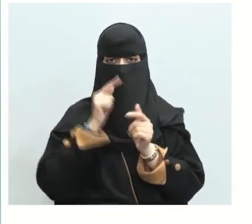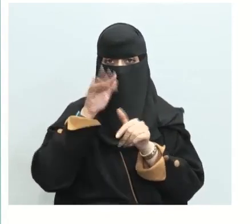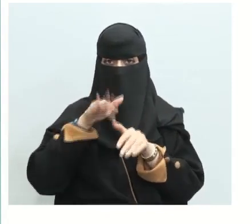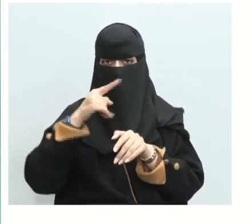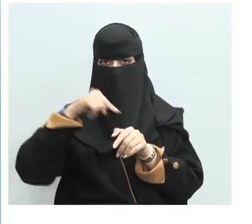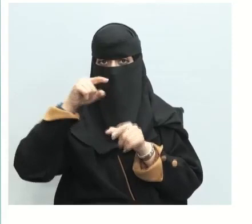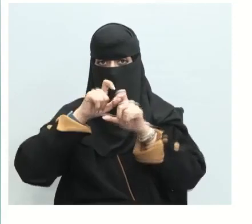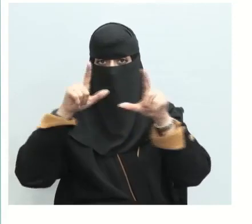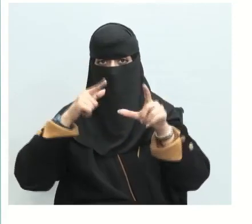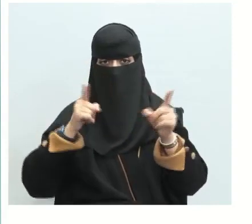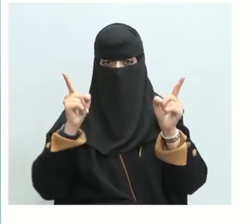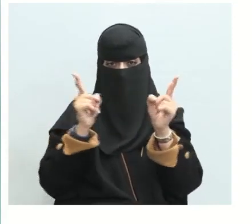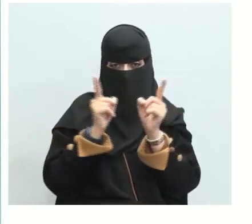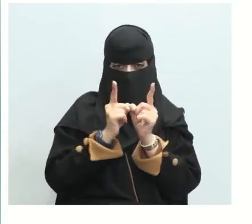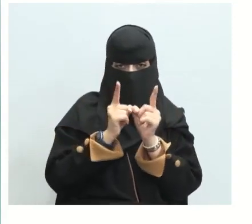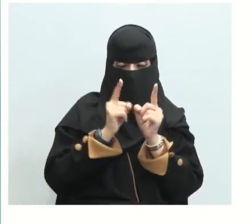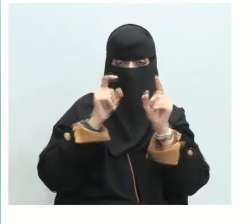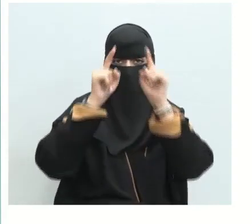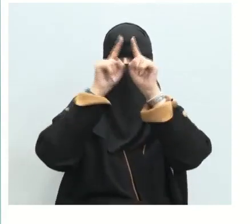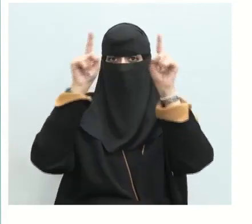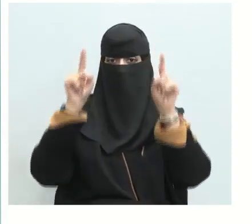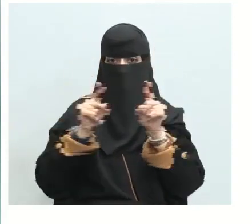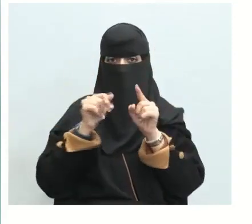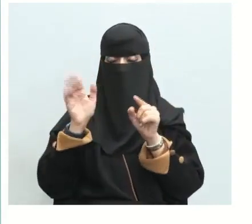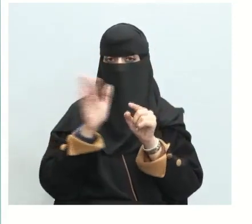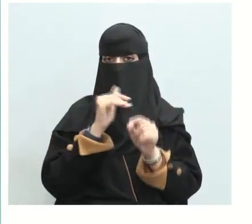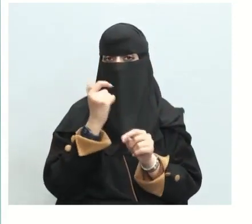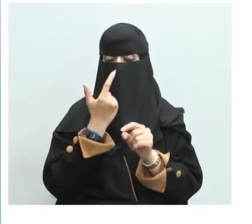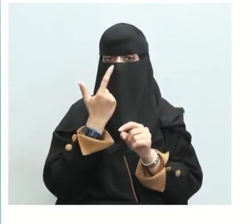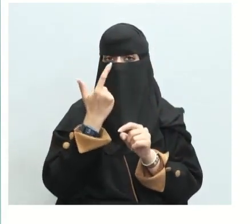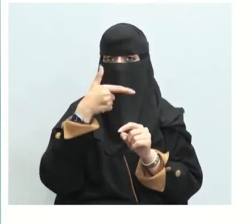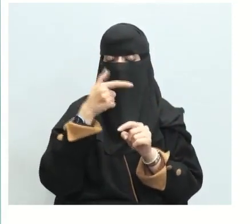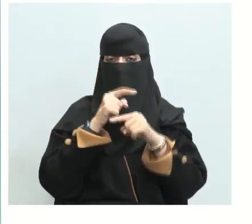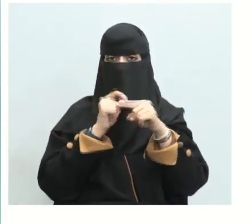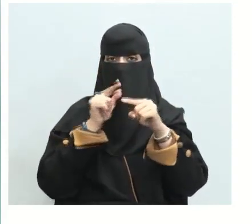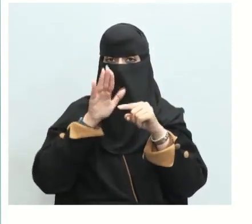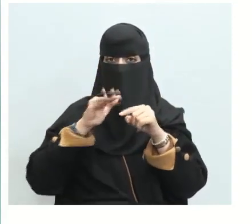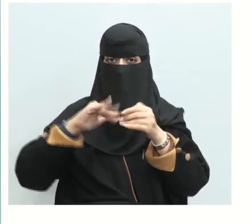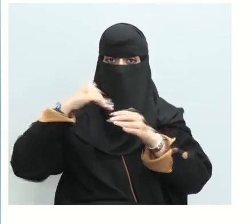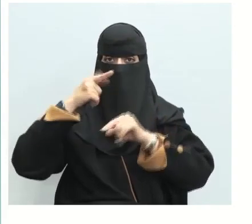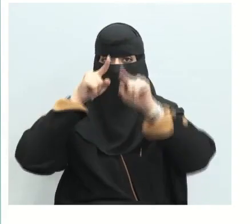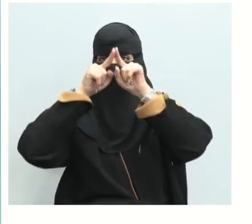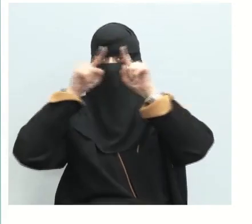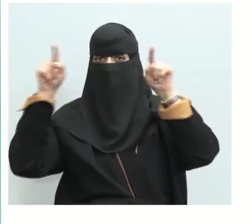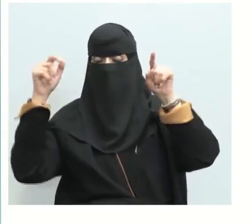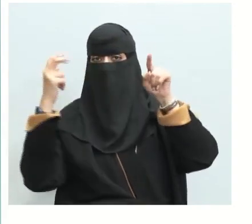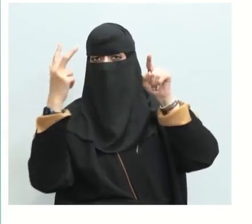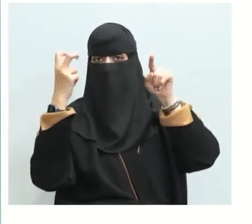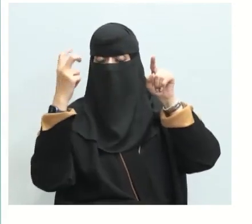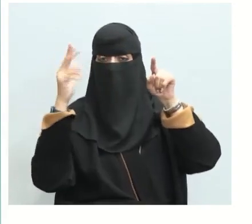هنا سيتم تصغير عرض الصورة إلى 70% إذا كان عرض الشاشة